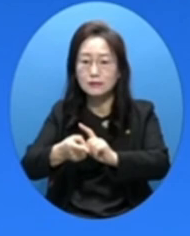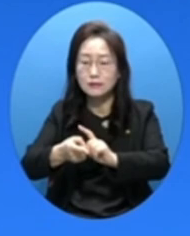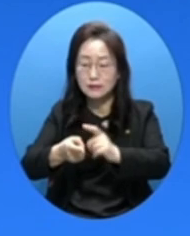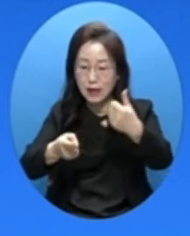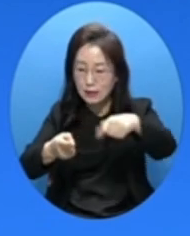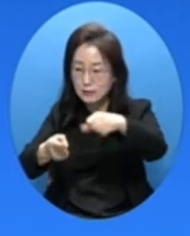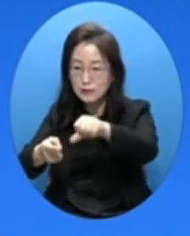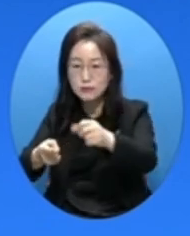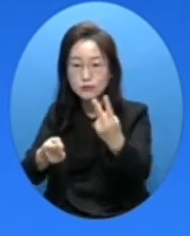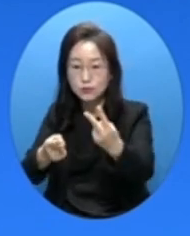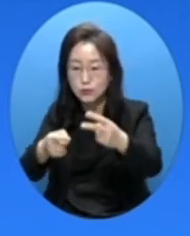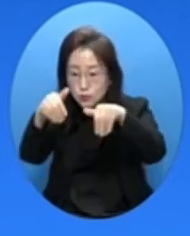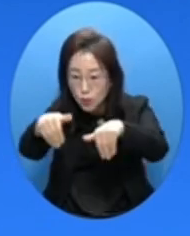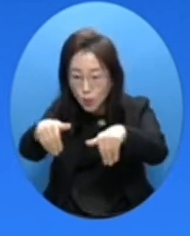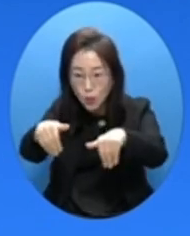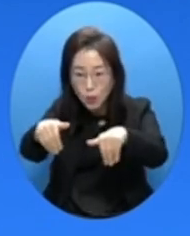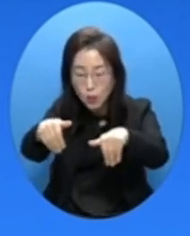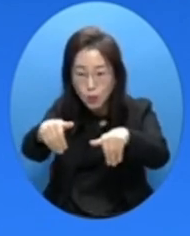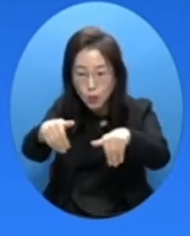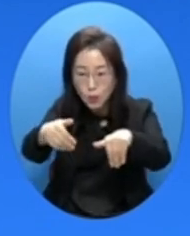종으로 넘겨주게 되었으니